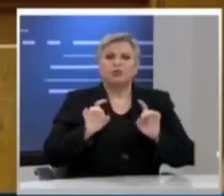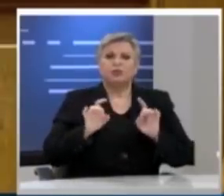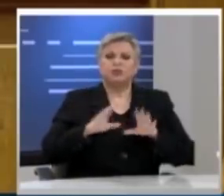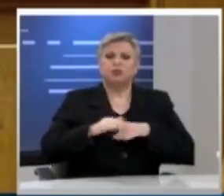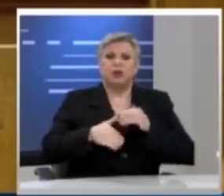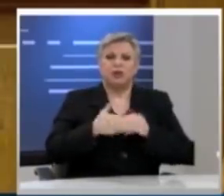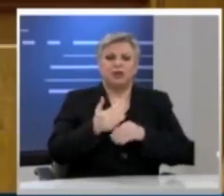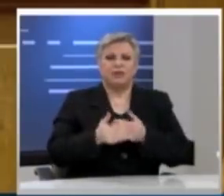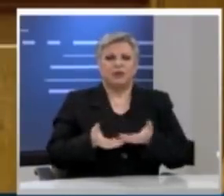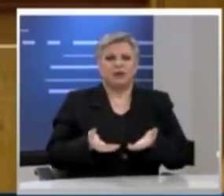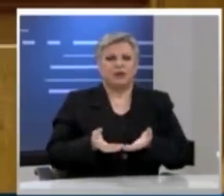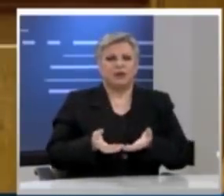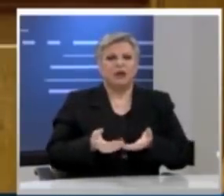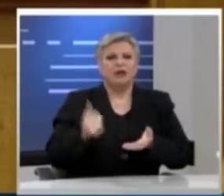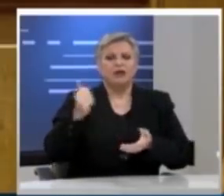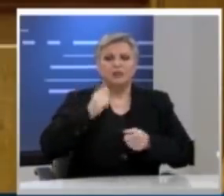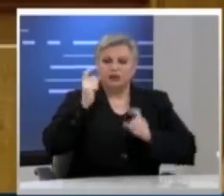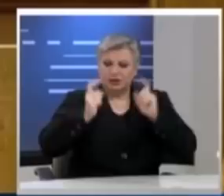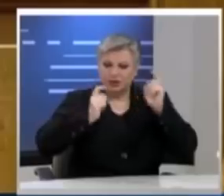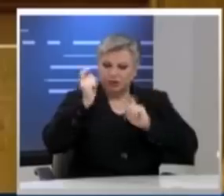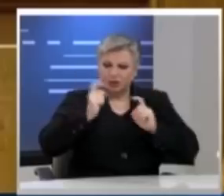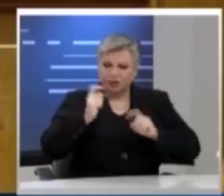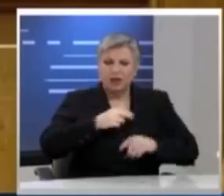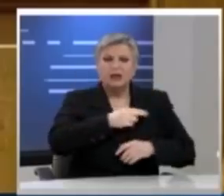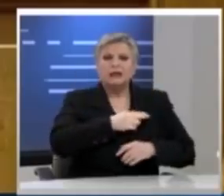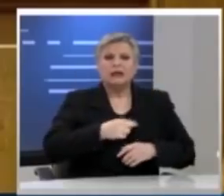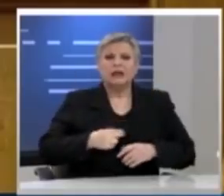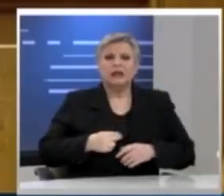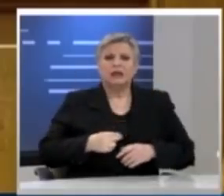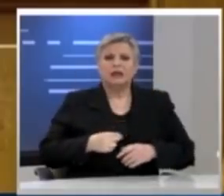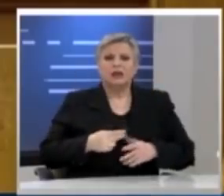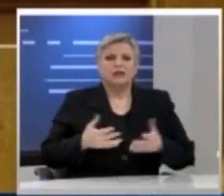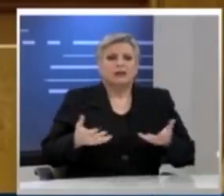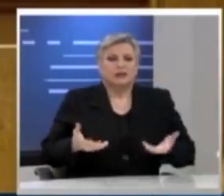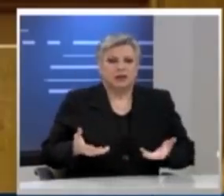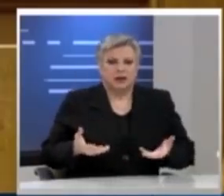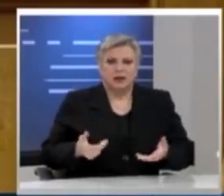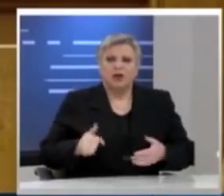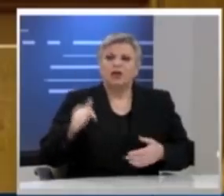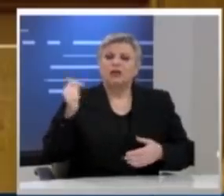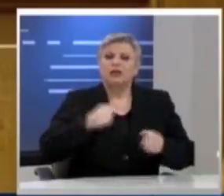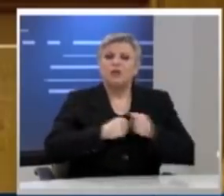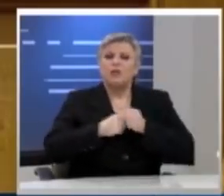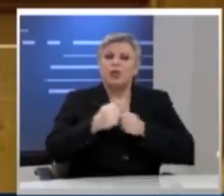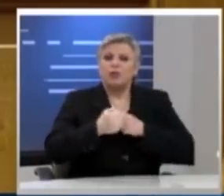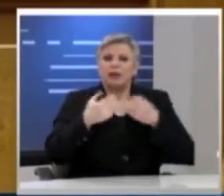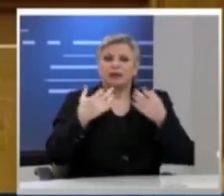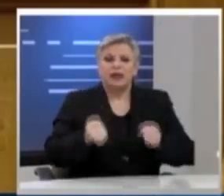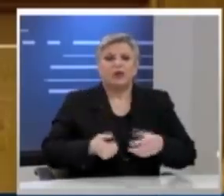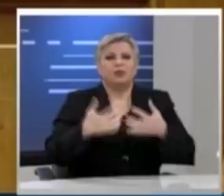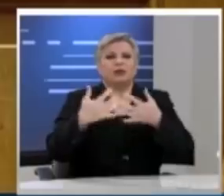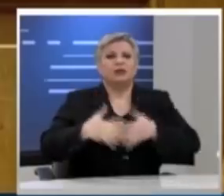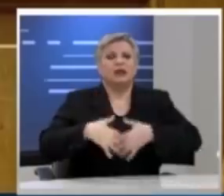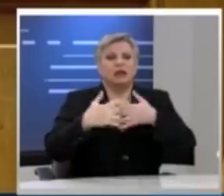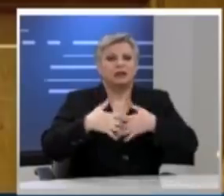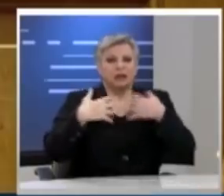γεννιέται το ερώτημα με τι καθηγητές τι υποδομές τι αίθουσες τι εργαστήρια με ποιες